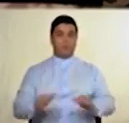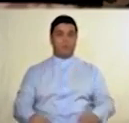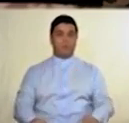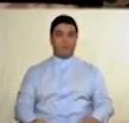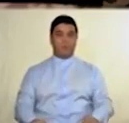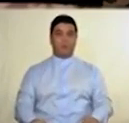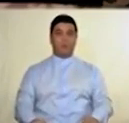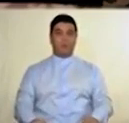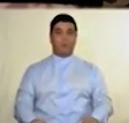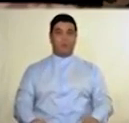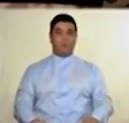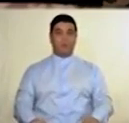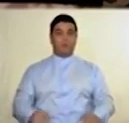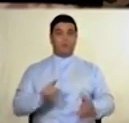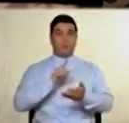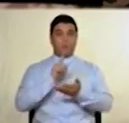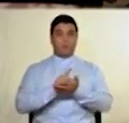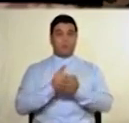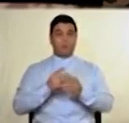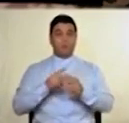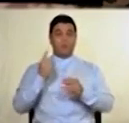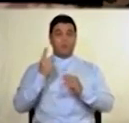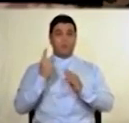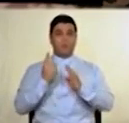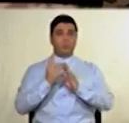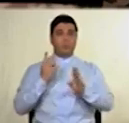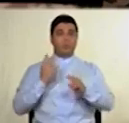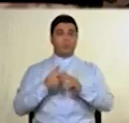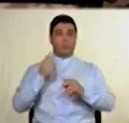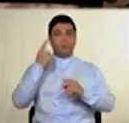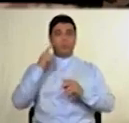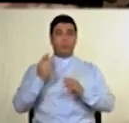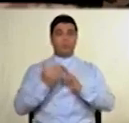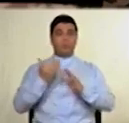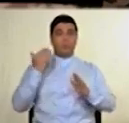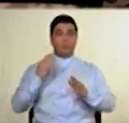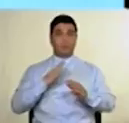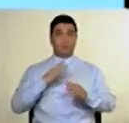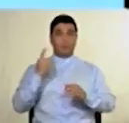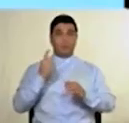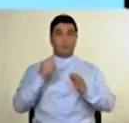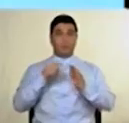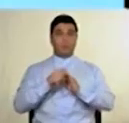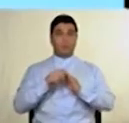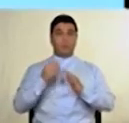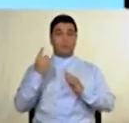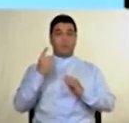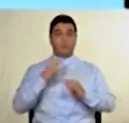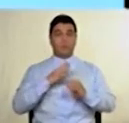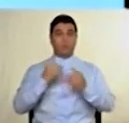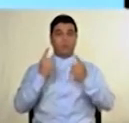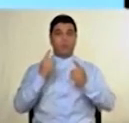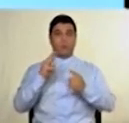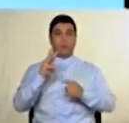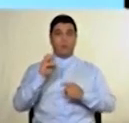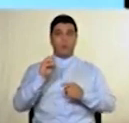Albatta, dastlab Buyuk Ipak yo'li ushbu nom bilan atalmagan ekan. Dastlab Buyuk Meridian yo'li deb ham